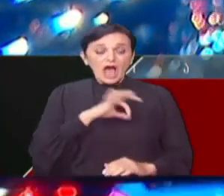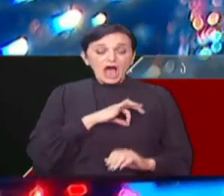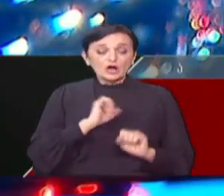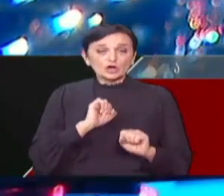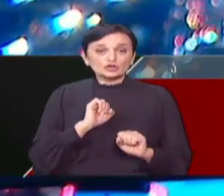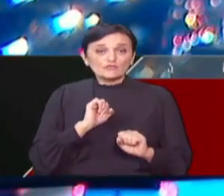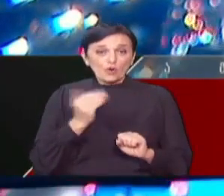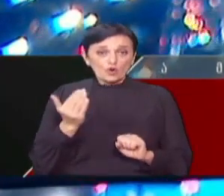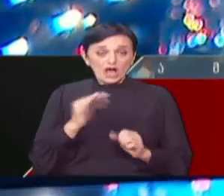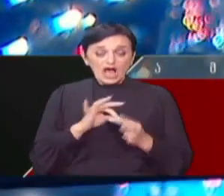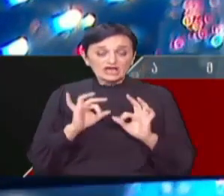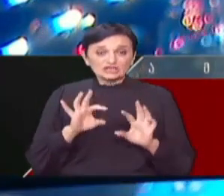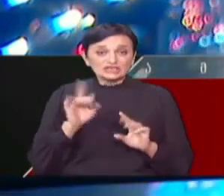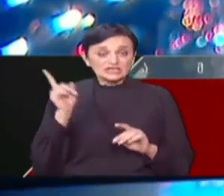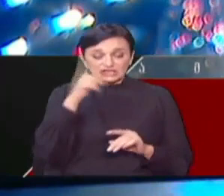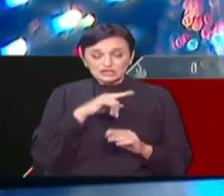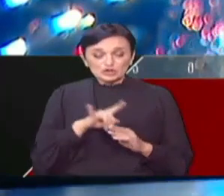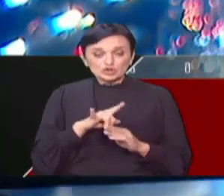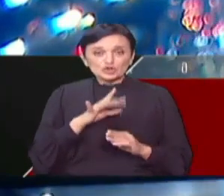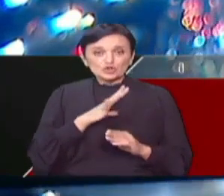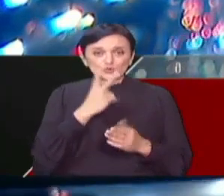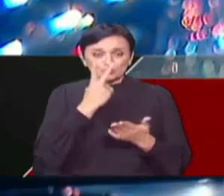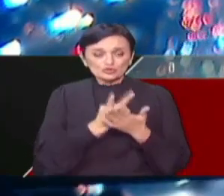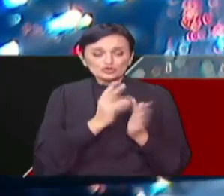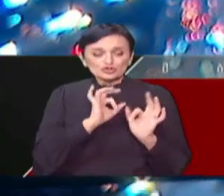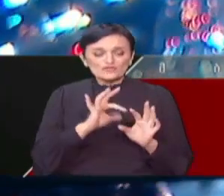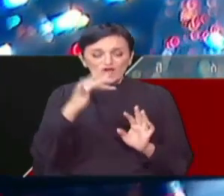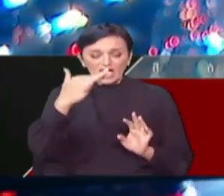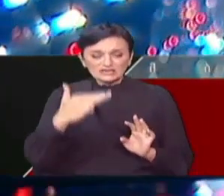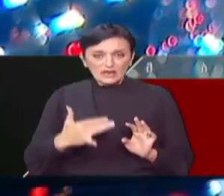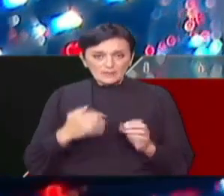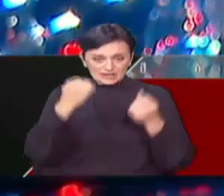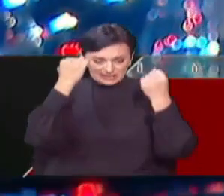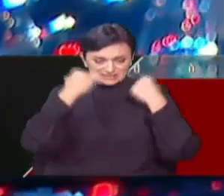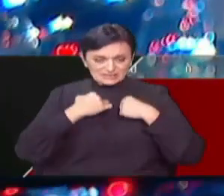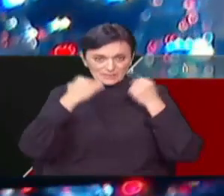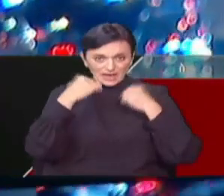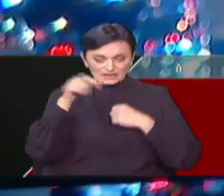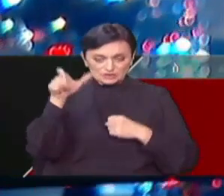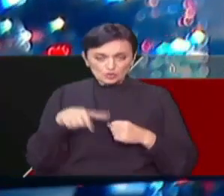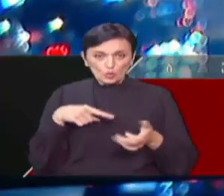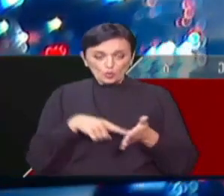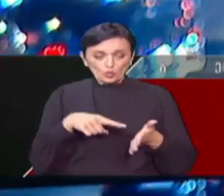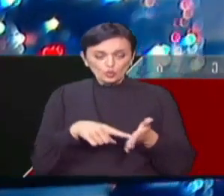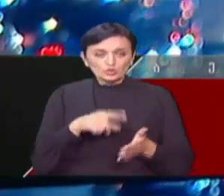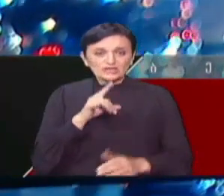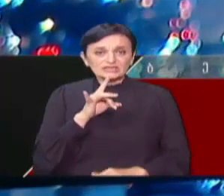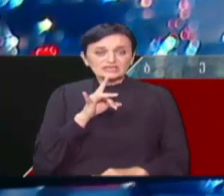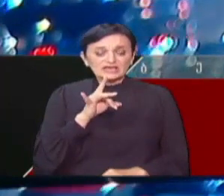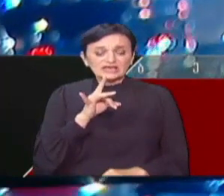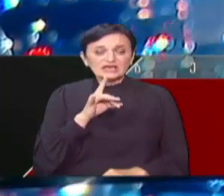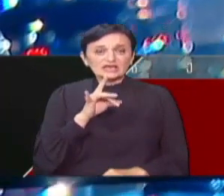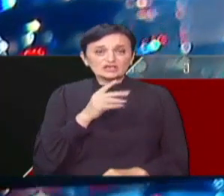განმარტებით სიცრუე იყო მანამდე მიცემული ყველა ის ჩვენება, სადაც სპეცრაზმელი უთითებდა, რომ როინ შავაძეს